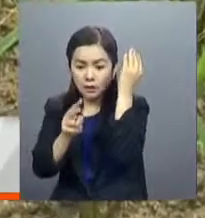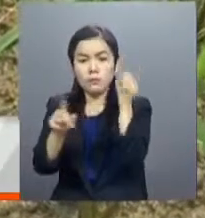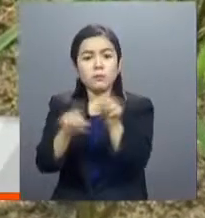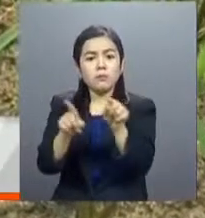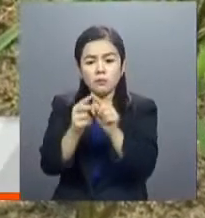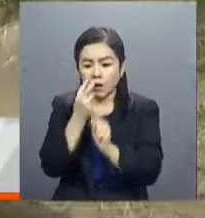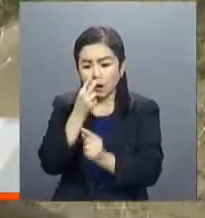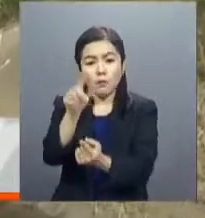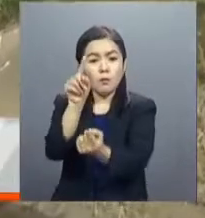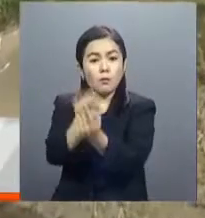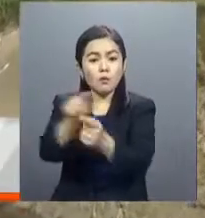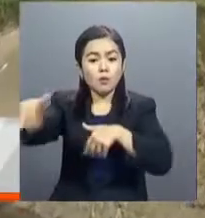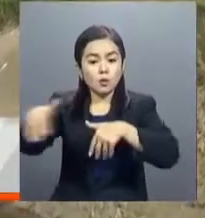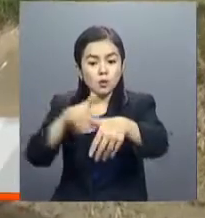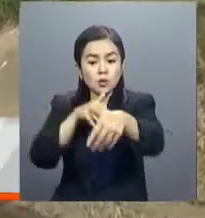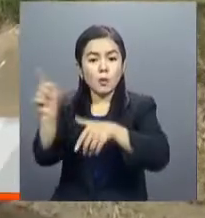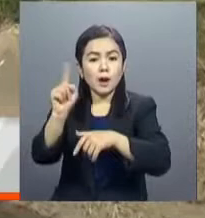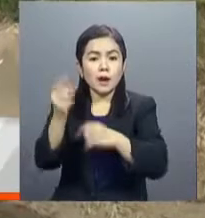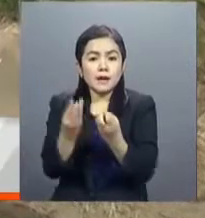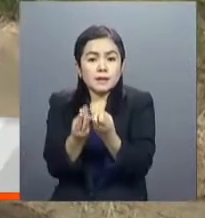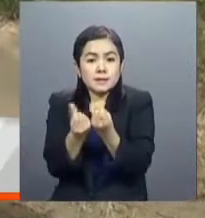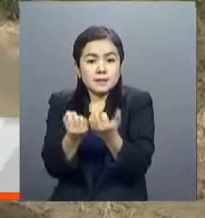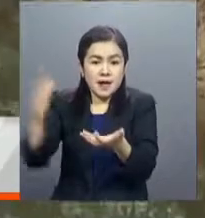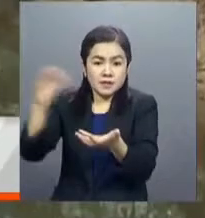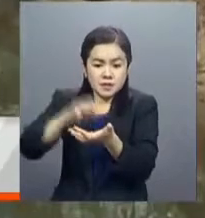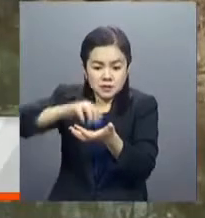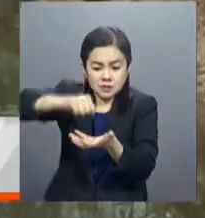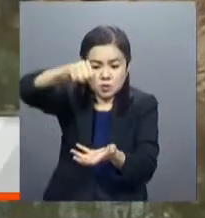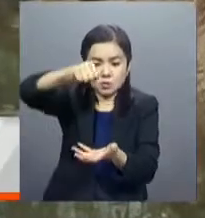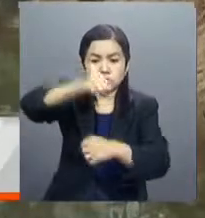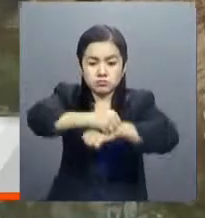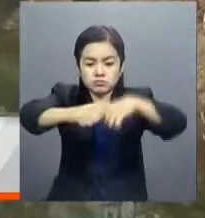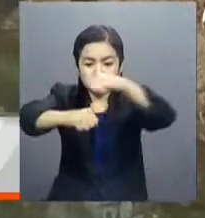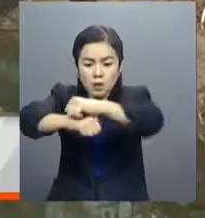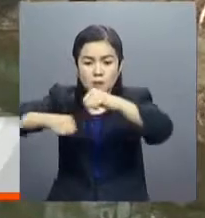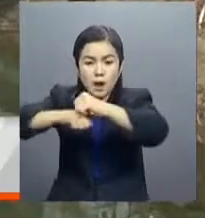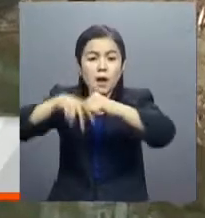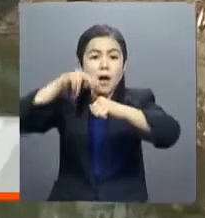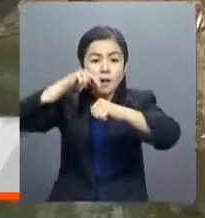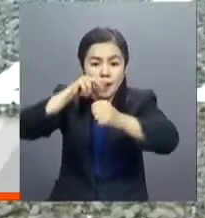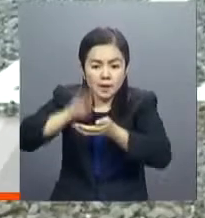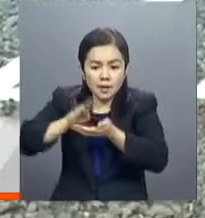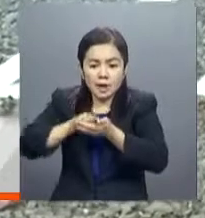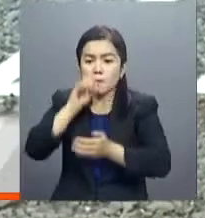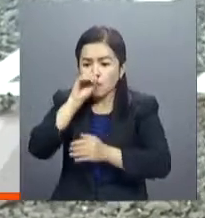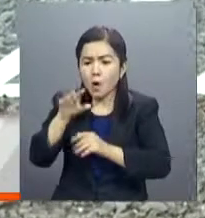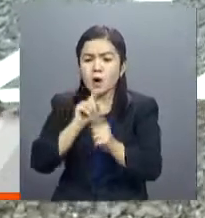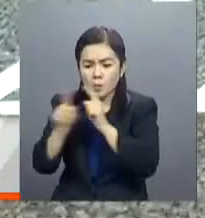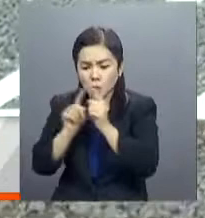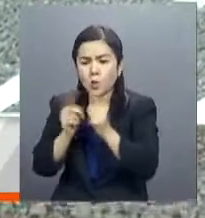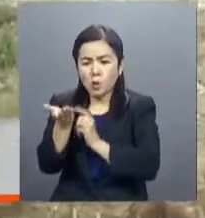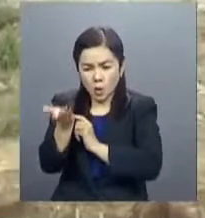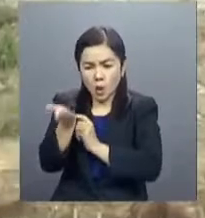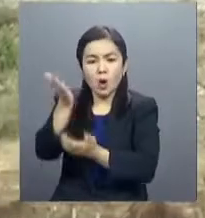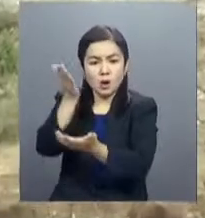พบว่าชาวนาปิดกั้นกระสอบทรายหลายจุดเพื่อสูบน้ำเข้านาทั้งนี้เจ้าหน้าที่ได้เจรจาห้ามสูบน้ำเพราะว่าเขื่อนลำ